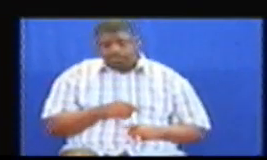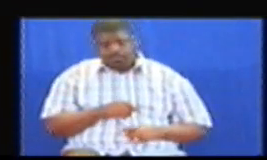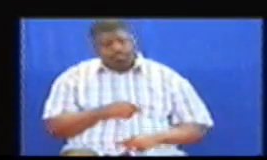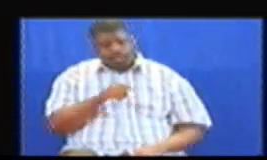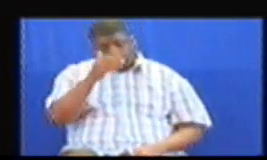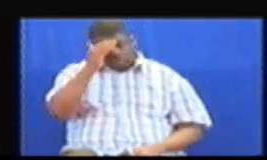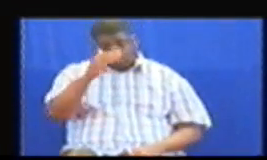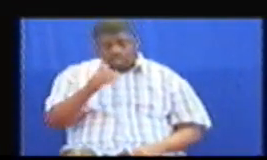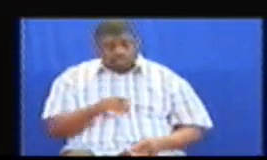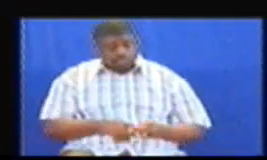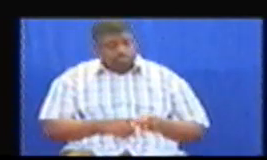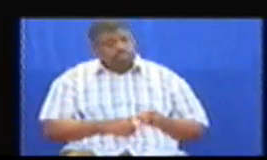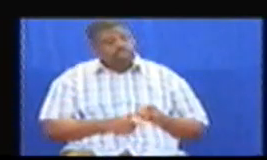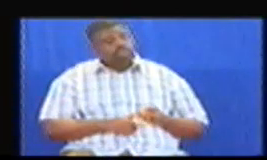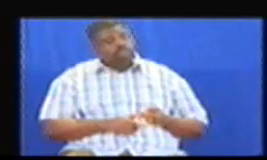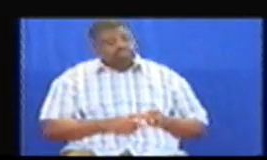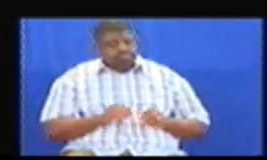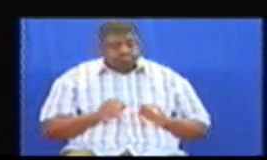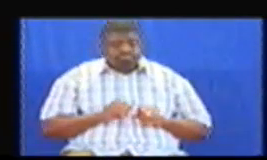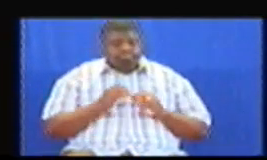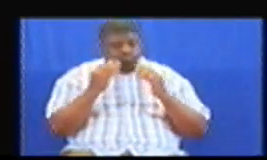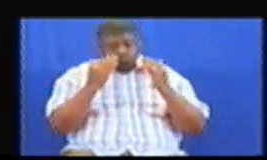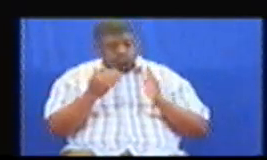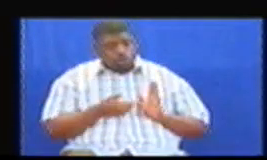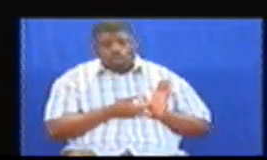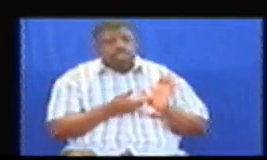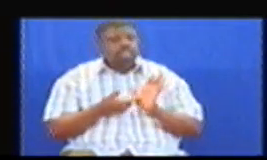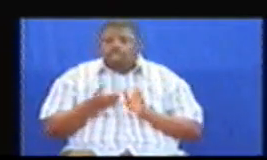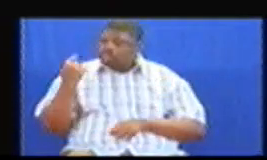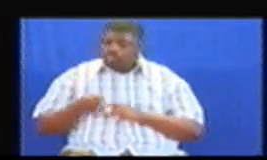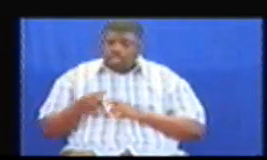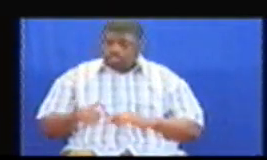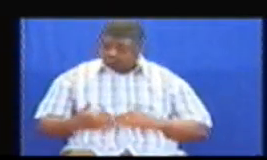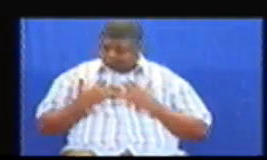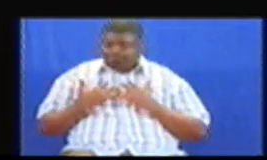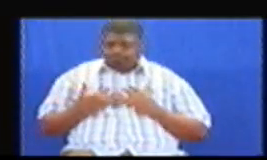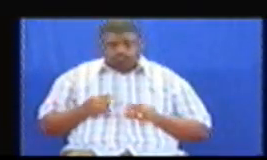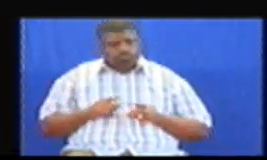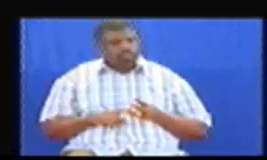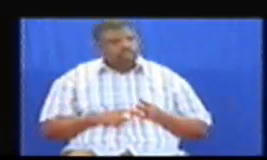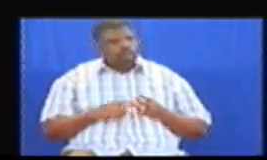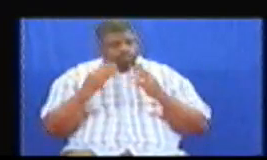uhumiwa, tuna hatari kubwa ya mawakili wetu ambao wanaenda kuwakilisha watu kwa mahakamani, kuna hatari kubwa ya